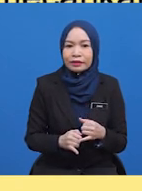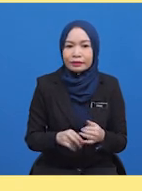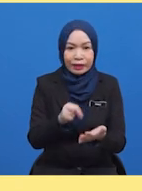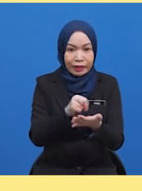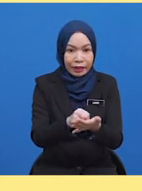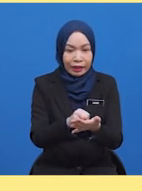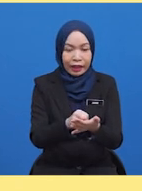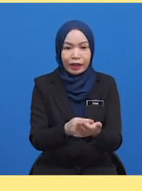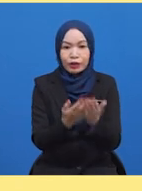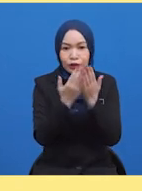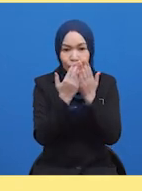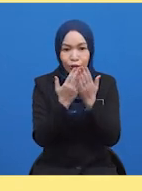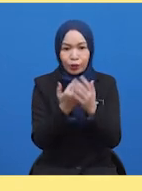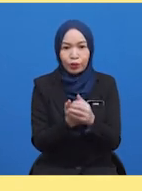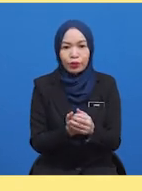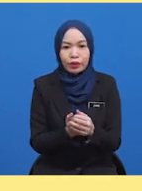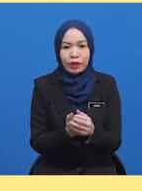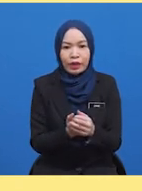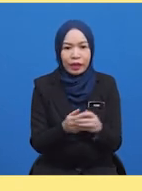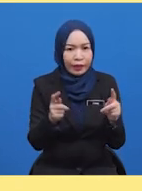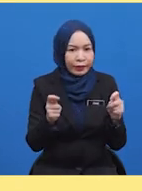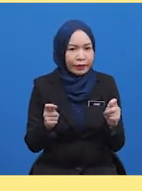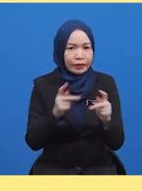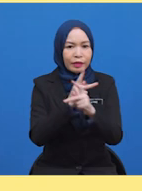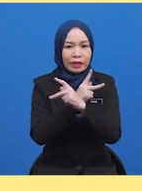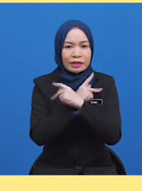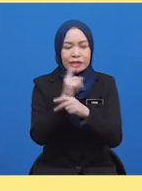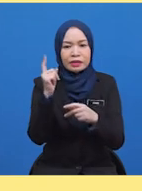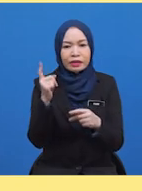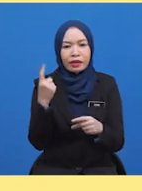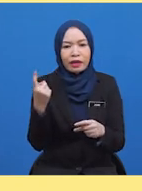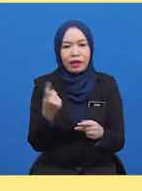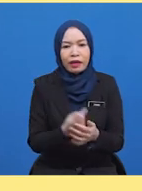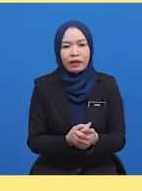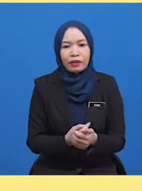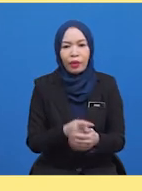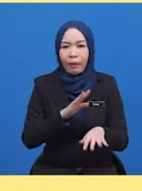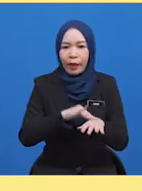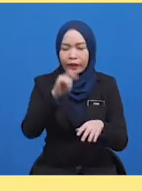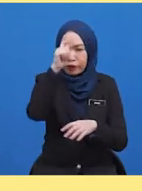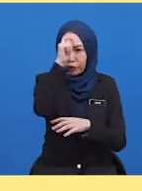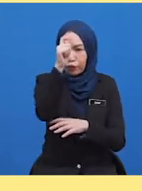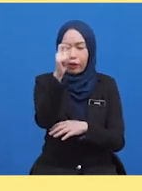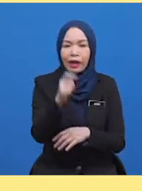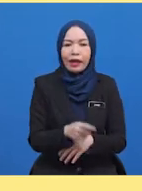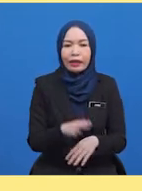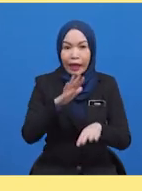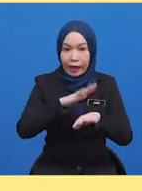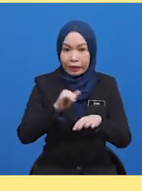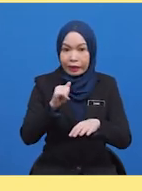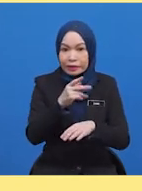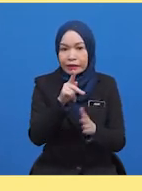nilai kesyukuran Bapa beruntung mengadakan kenduri kesyukuran atas kejayaan